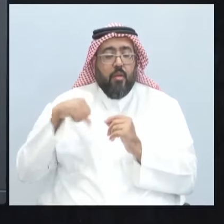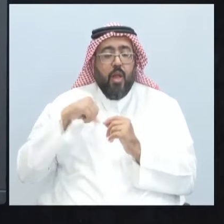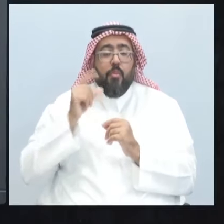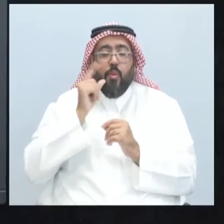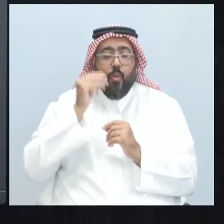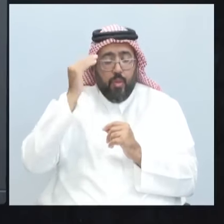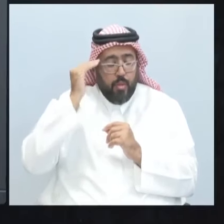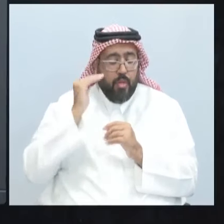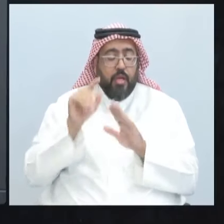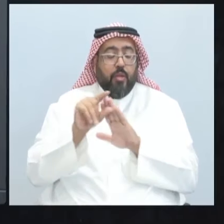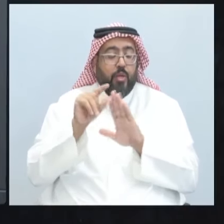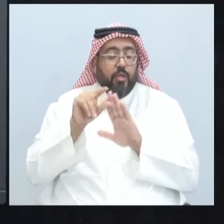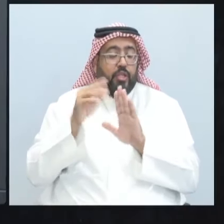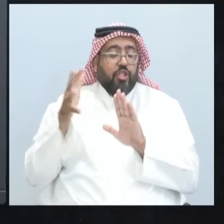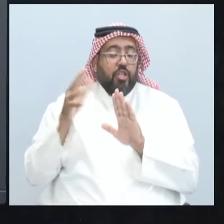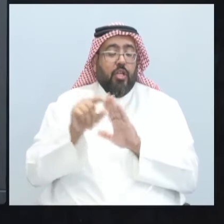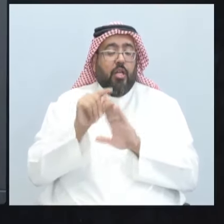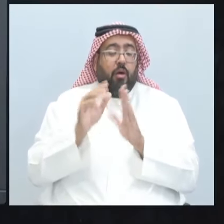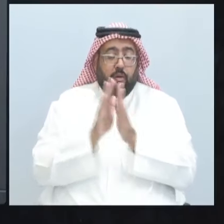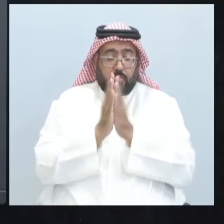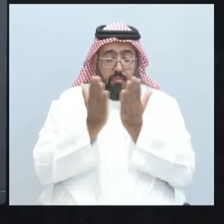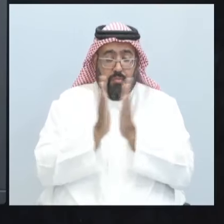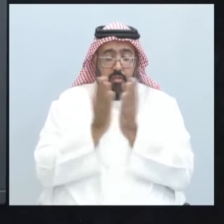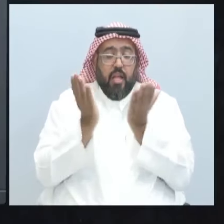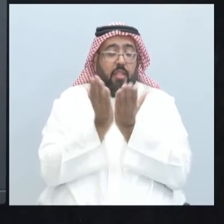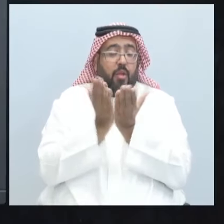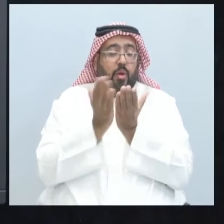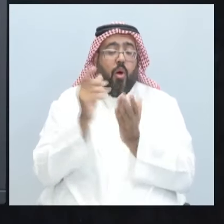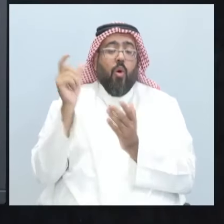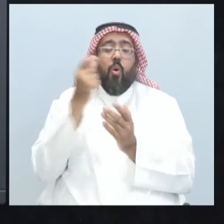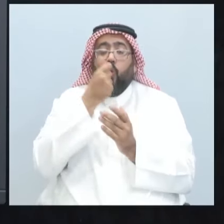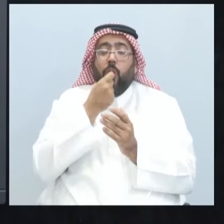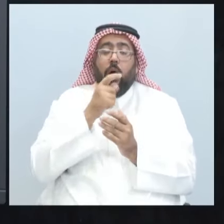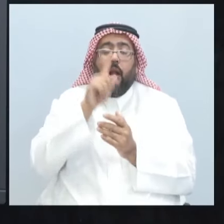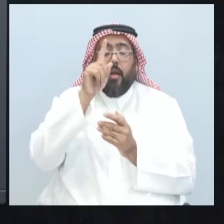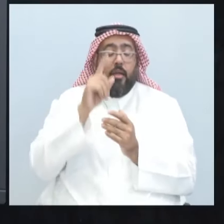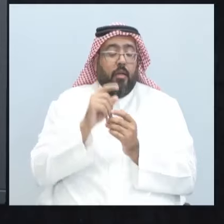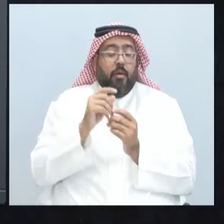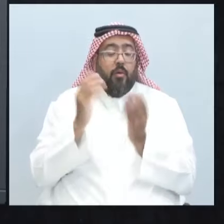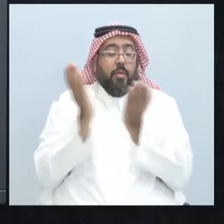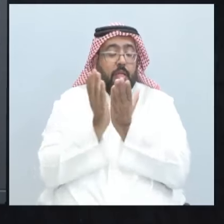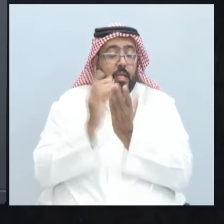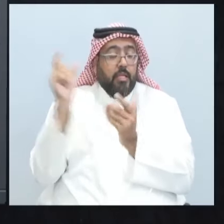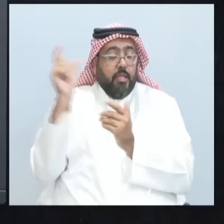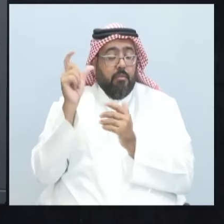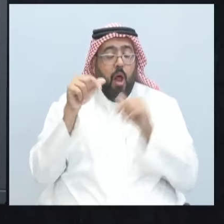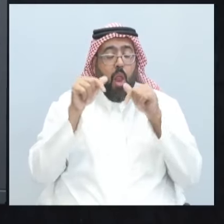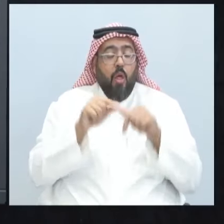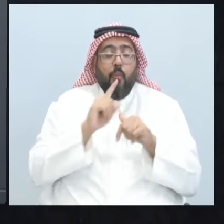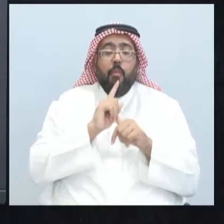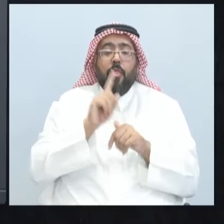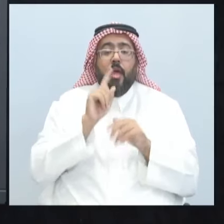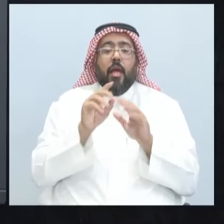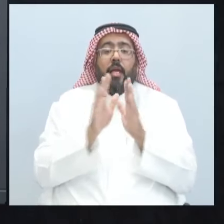في درس جديد من دروس ماده القران الكريم والدراسات الاسلاميه واليوم باذن الله عز وجل في